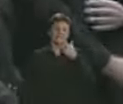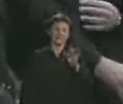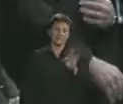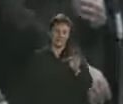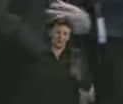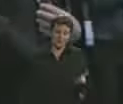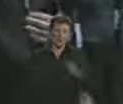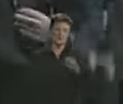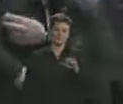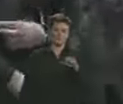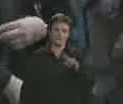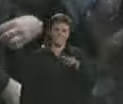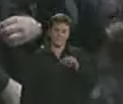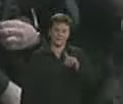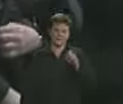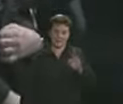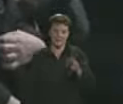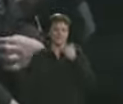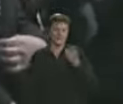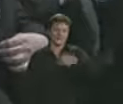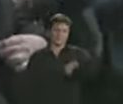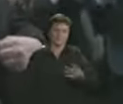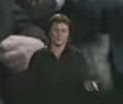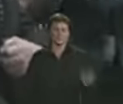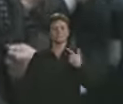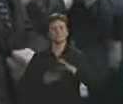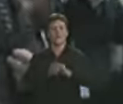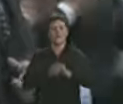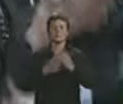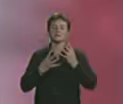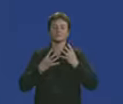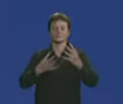François Sauvadet. Merci à tous. Mes chers amis,